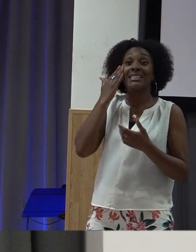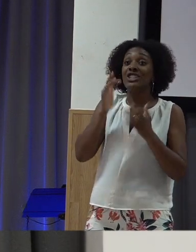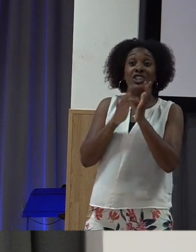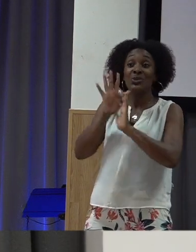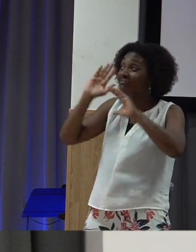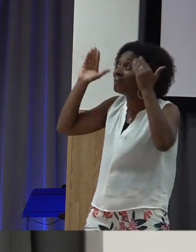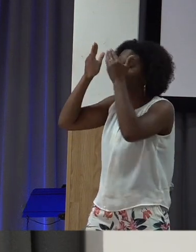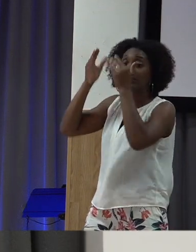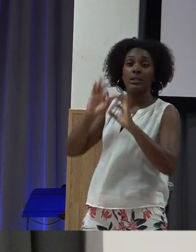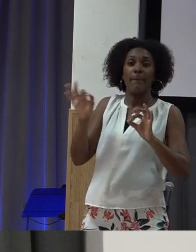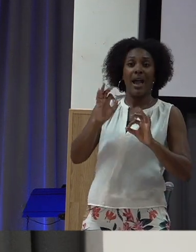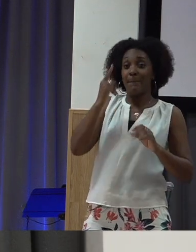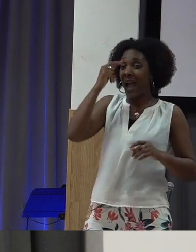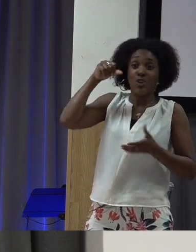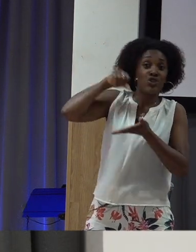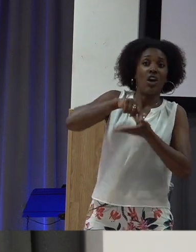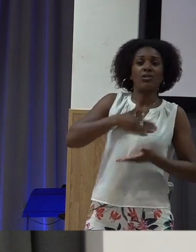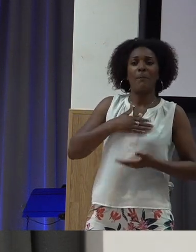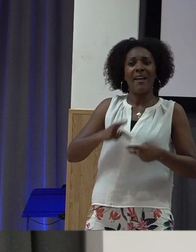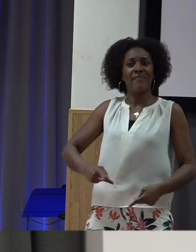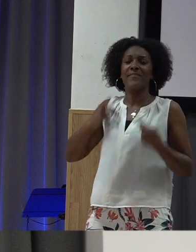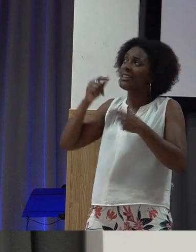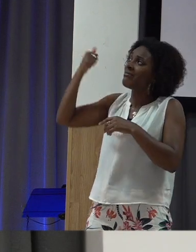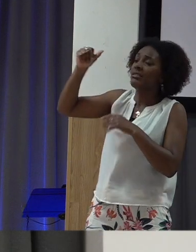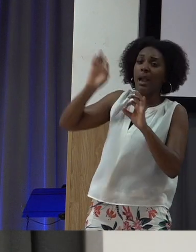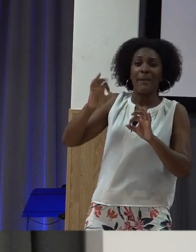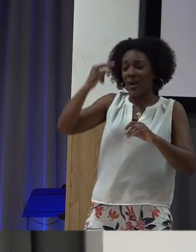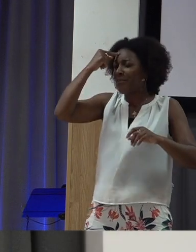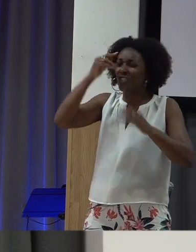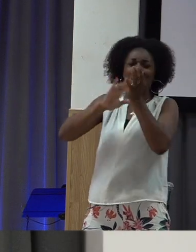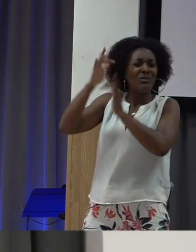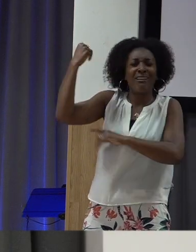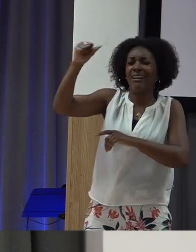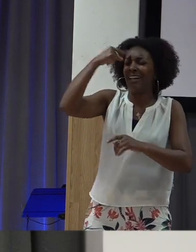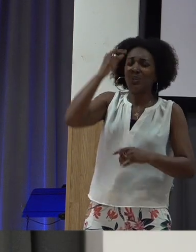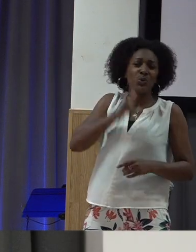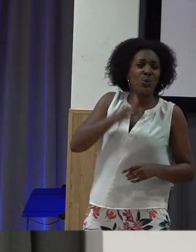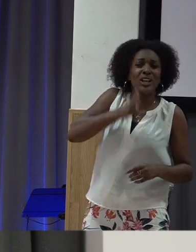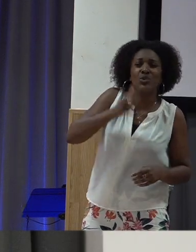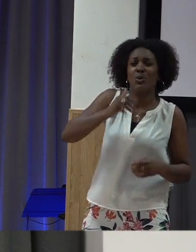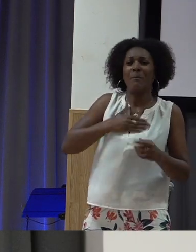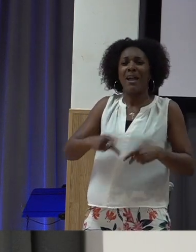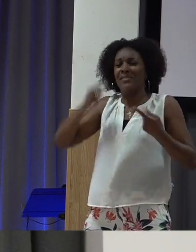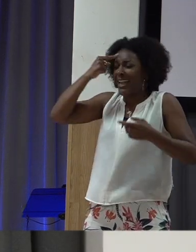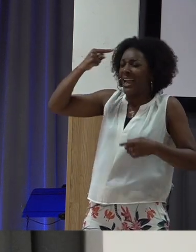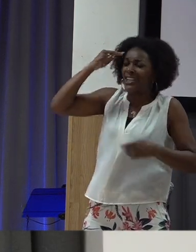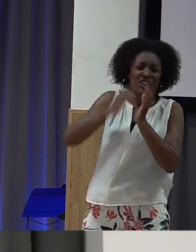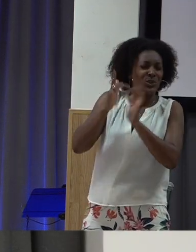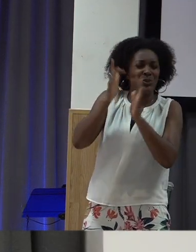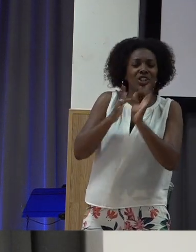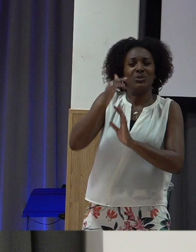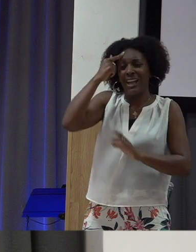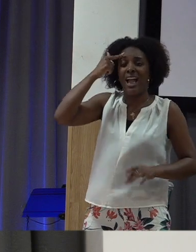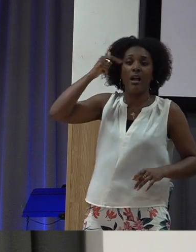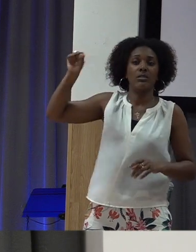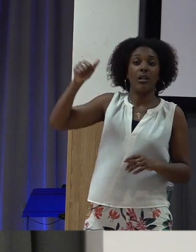de nos vies, s'il n'est pas au centre de notre pensée, de notre quotidien, de notre minute qui suit,